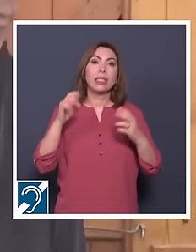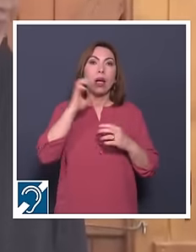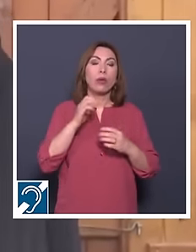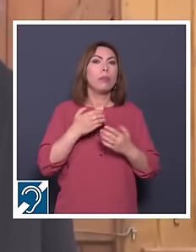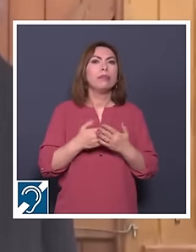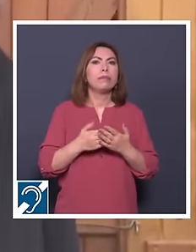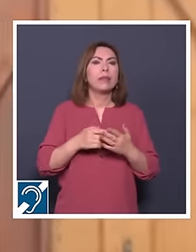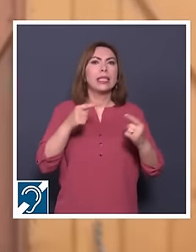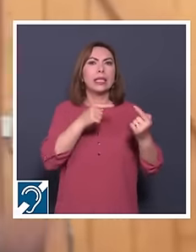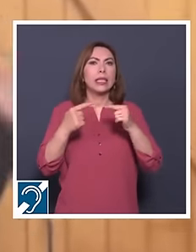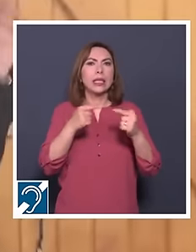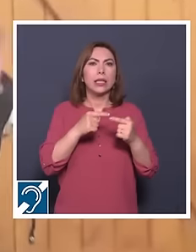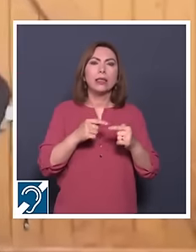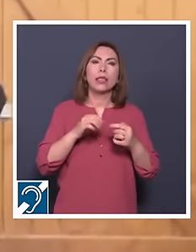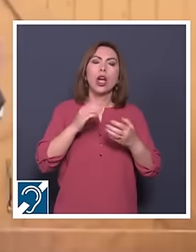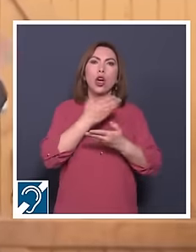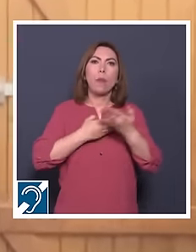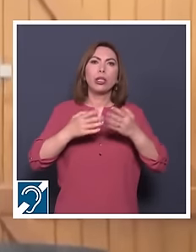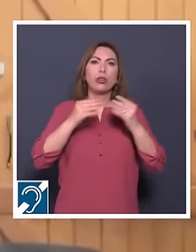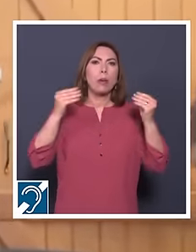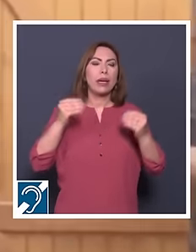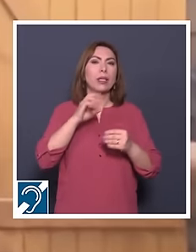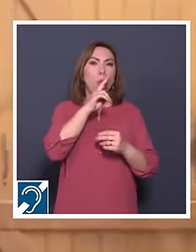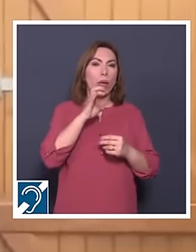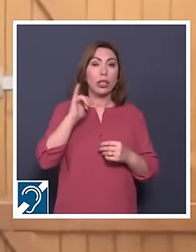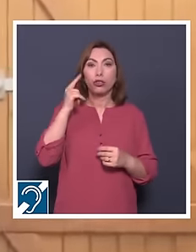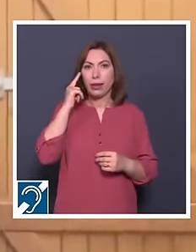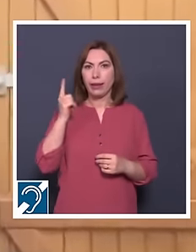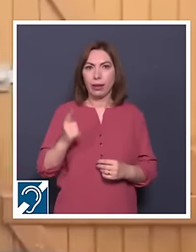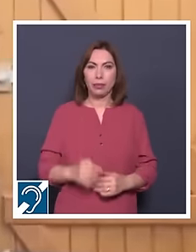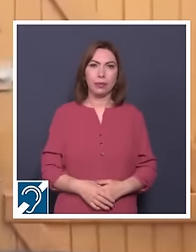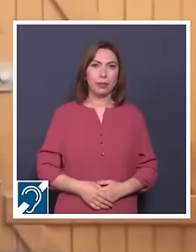tensiuni comerciale tot mai mari între Uniunea Europeană și China.